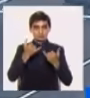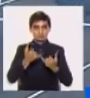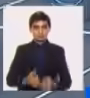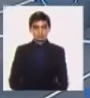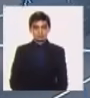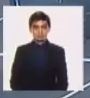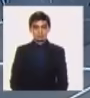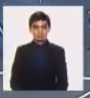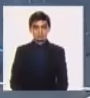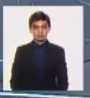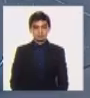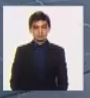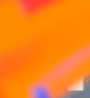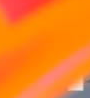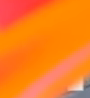сегодня